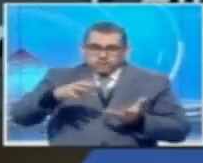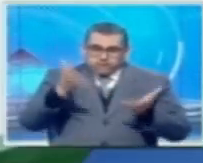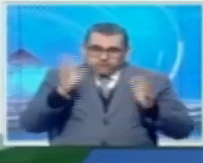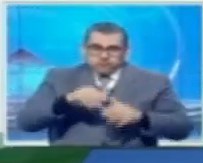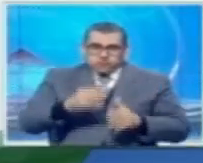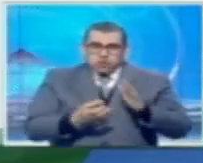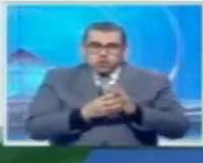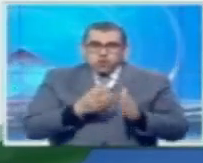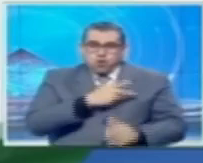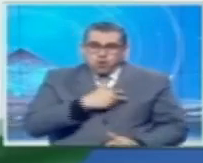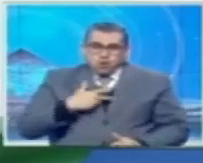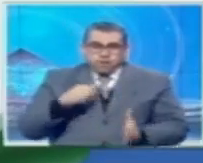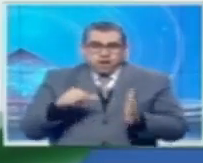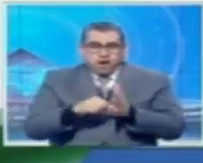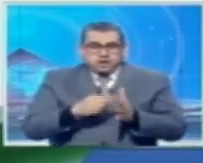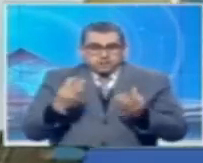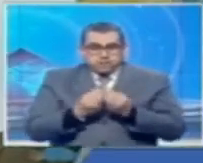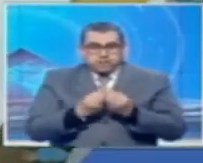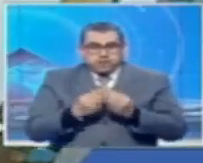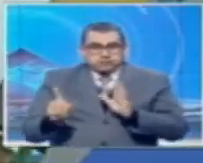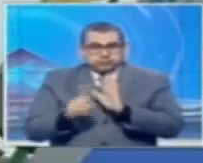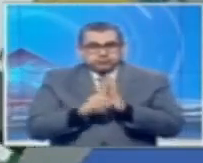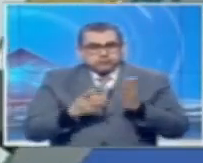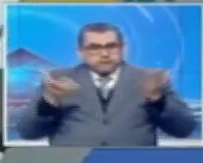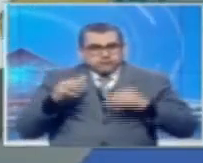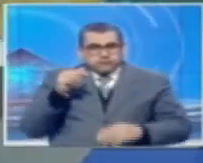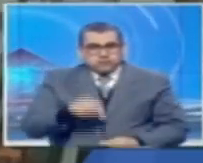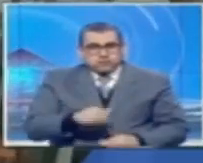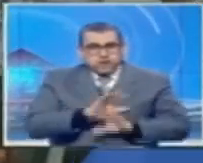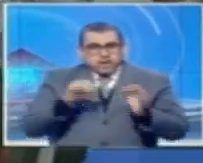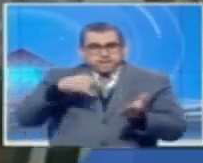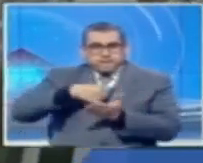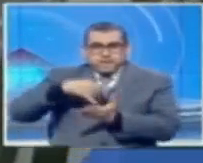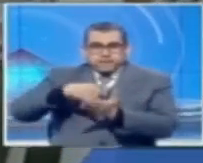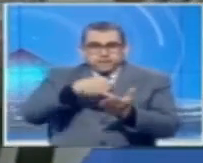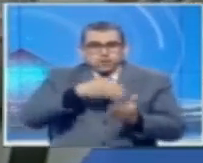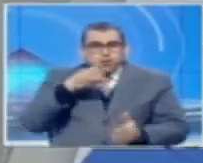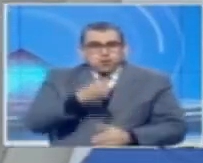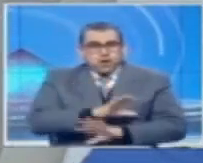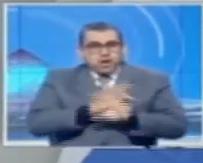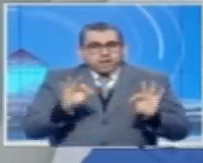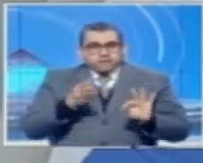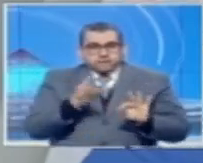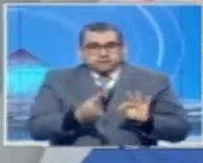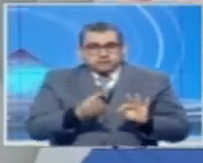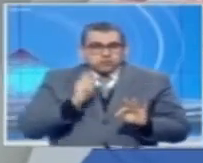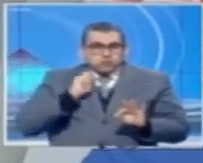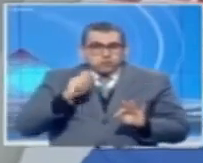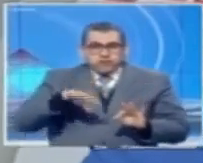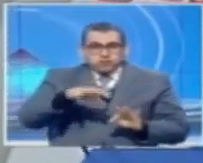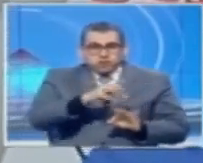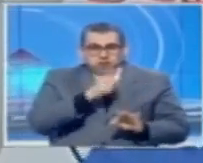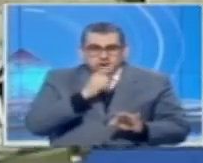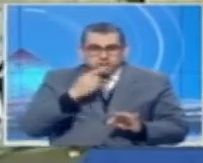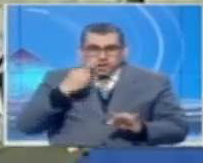جامعة حكومية وجامعة اهلية ومعاهد خاصة. كل ده موجود داخل المراكز على مستوى المحافظات. فبالتالي